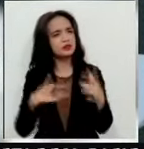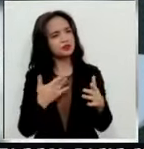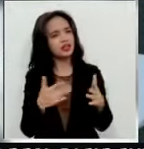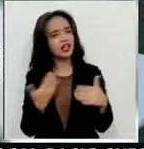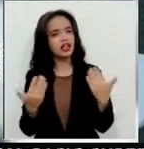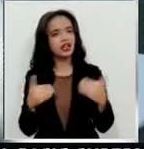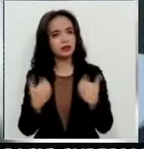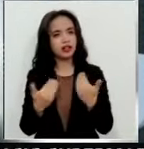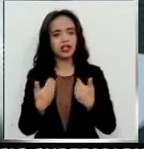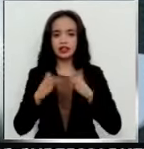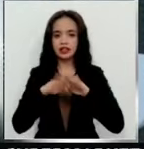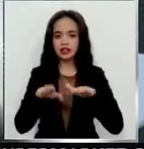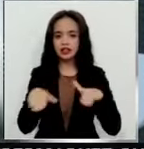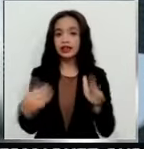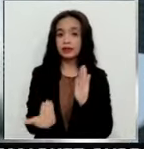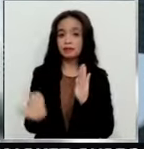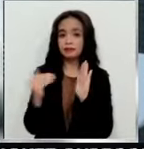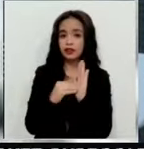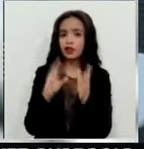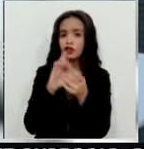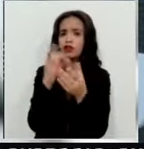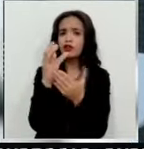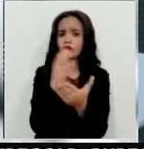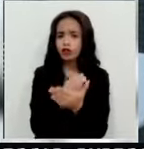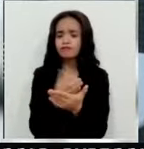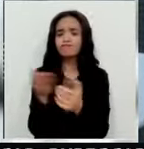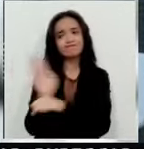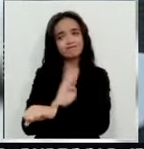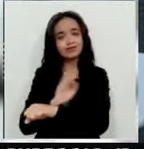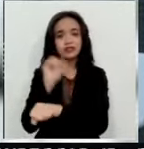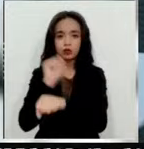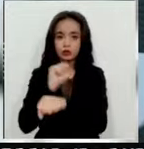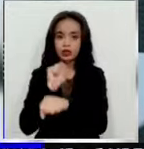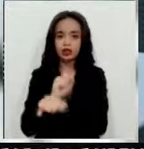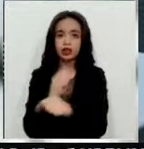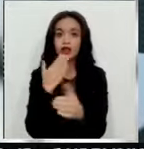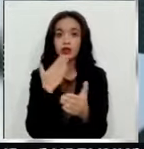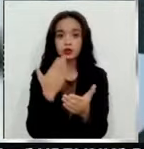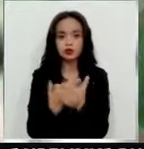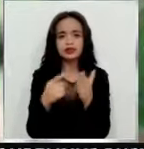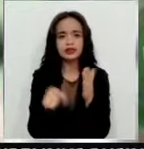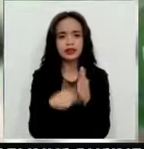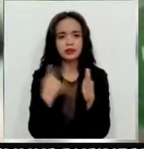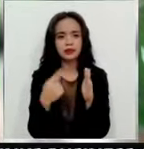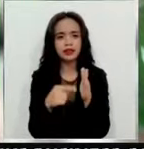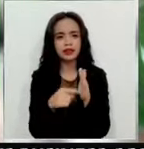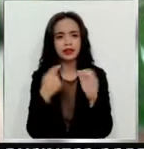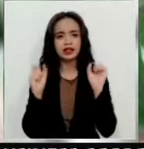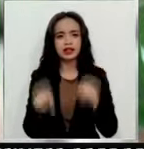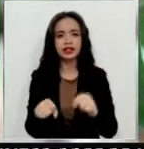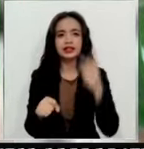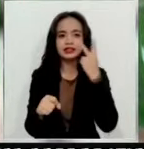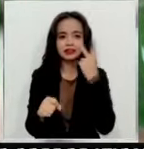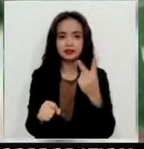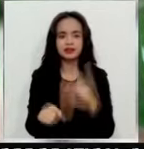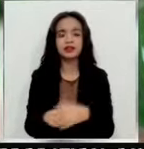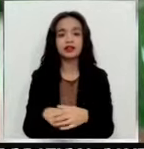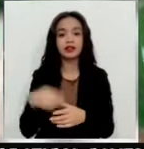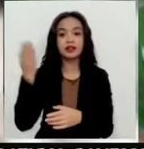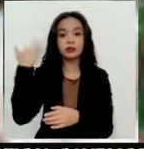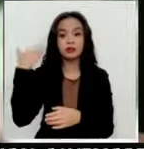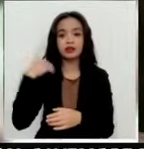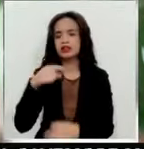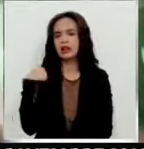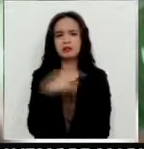Saka syempre, very busy sa work, so maganda rin na sometimes makakita ng ganito. Noong unang panahon, hindi namin naranasan yung